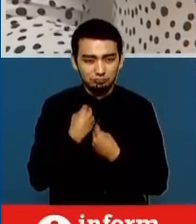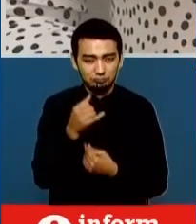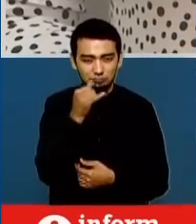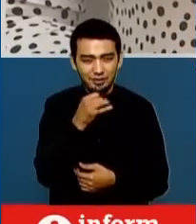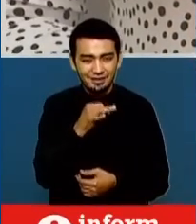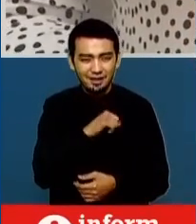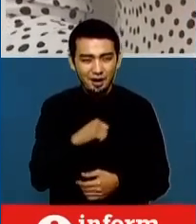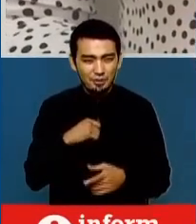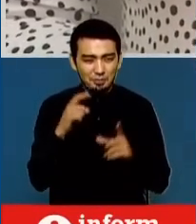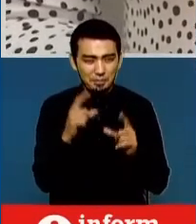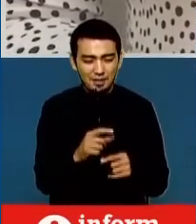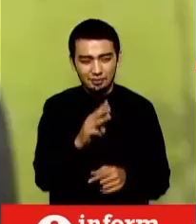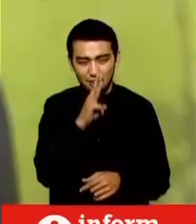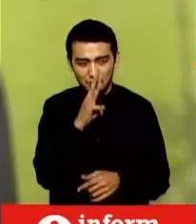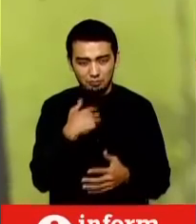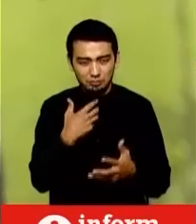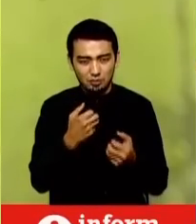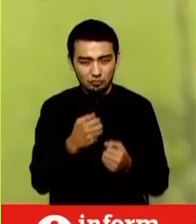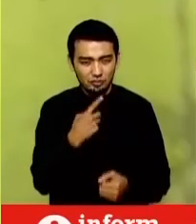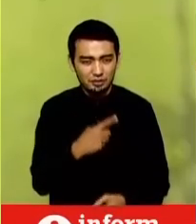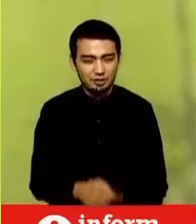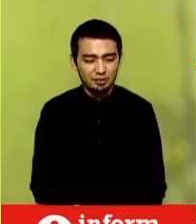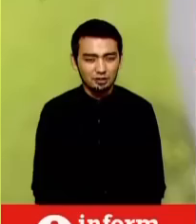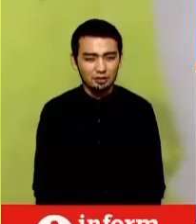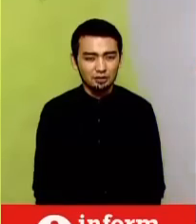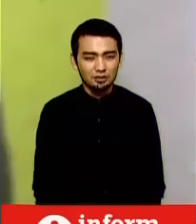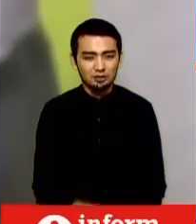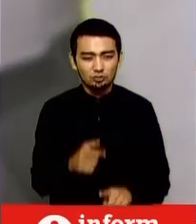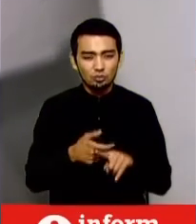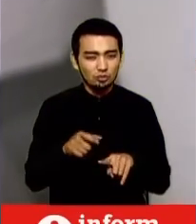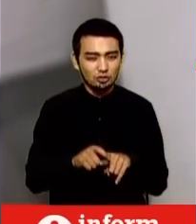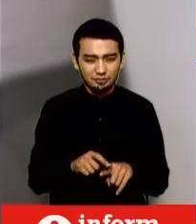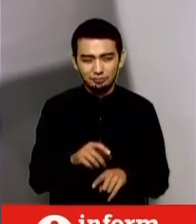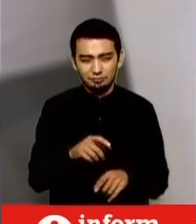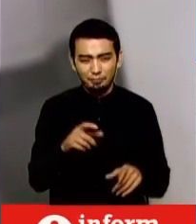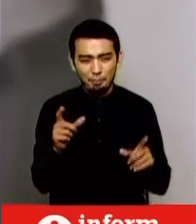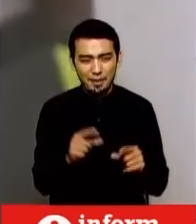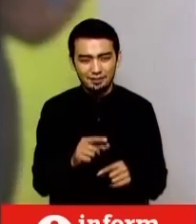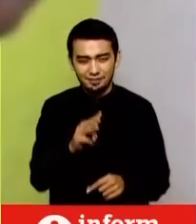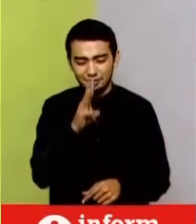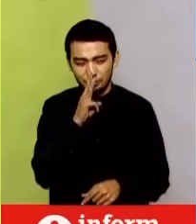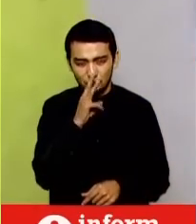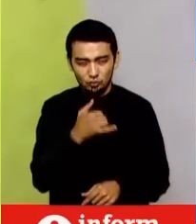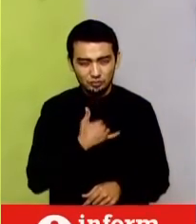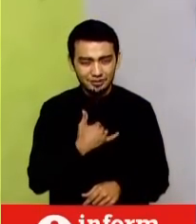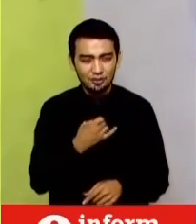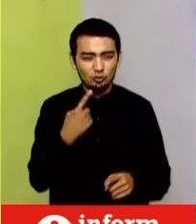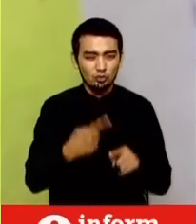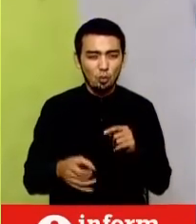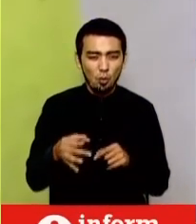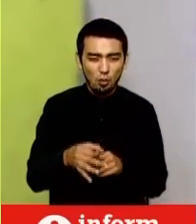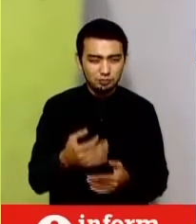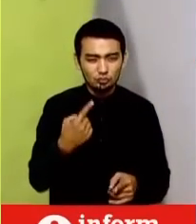төменгі жалақы алатындарын да айтты. Бізде өте төменгі жалақы. Басқа облыстармен,